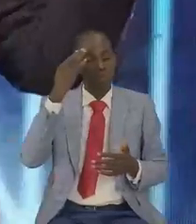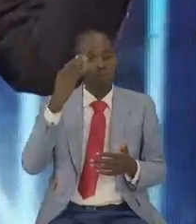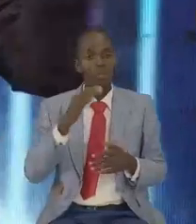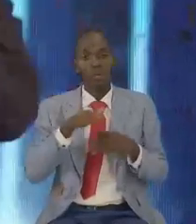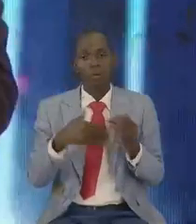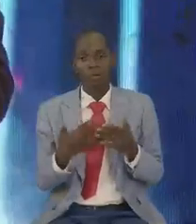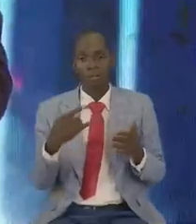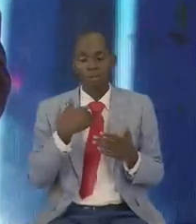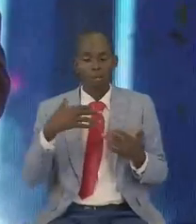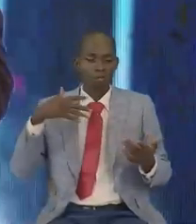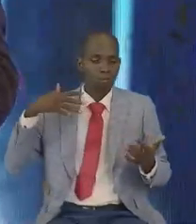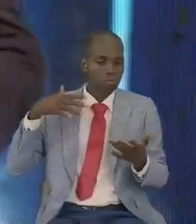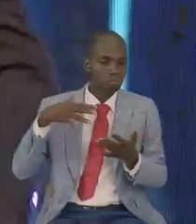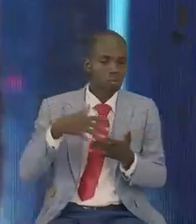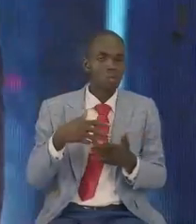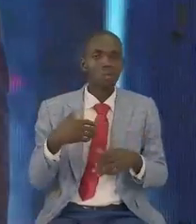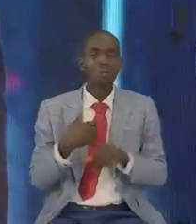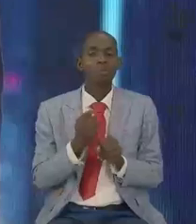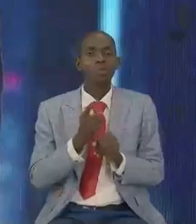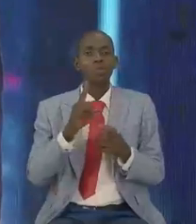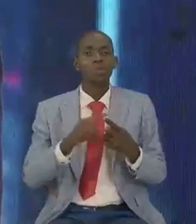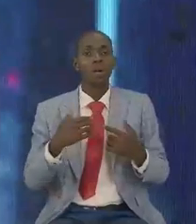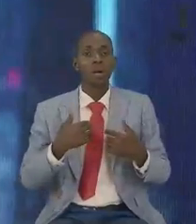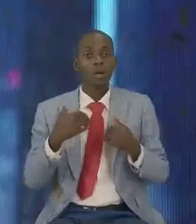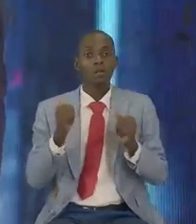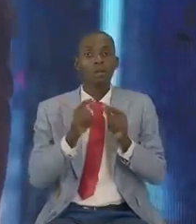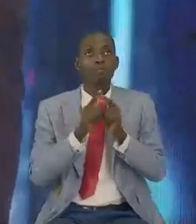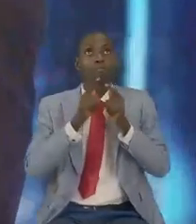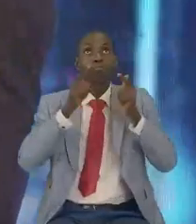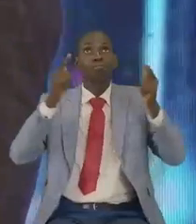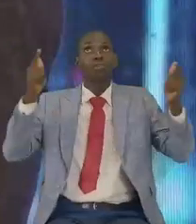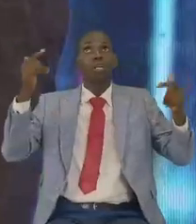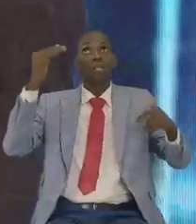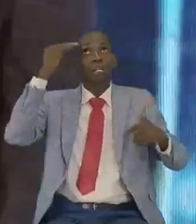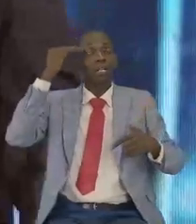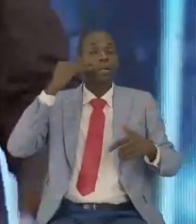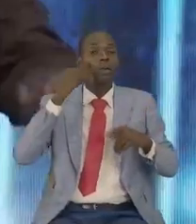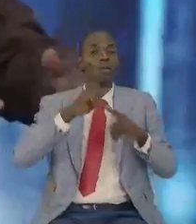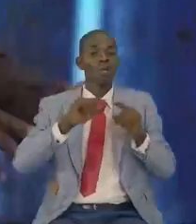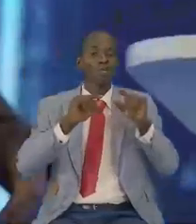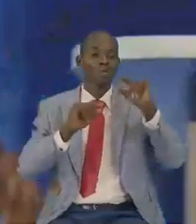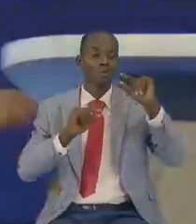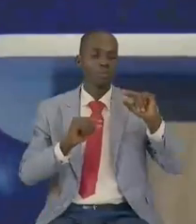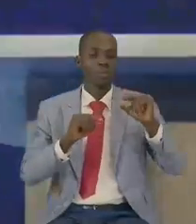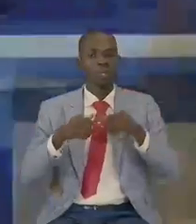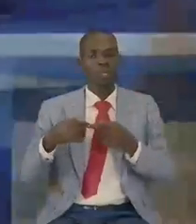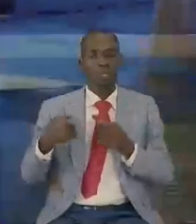l'encyclopédie que tu as étudiée, peut-être tu as une grosse tête, mais un petit cœur, parce que tu ne